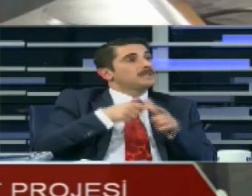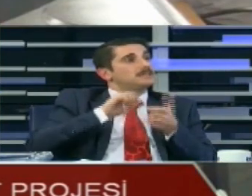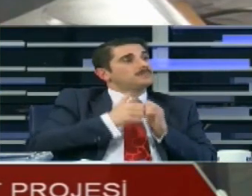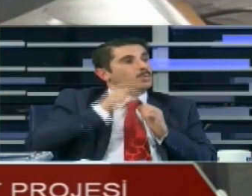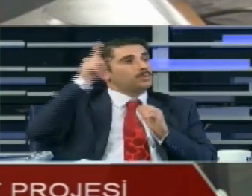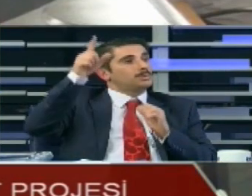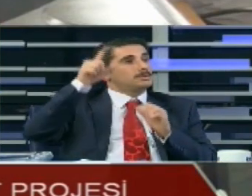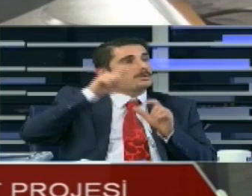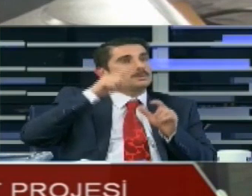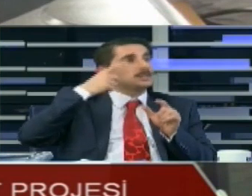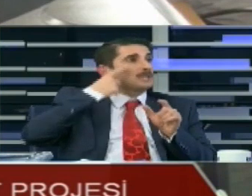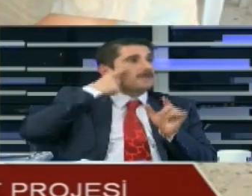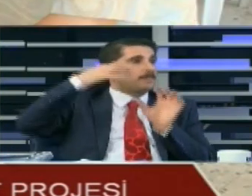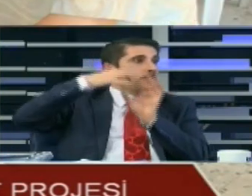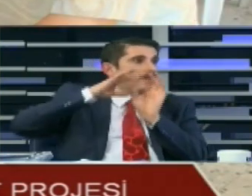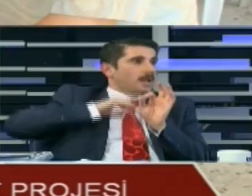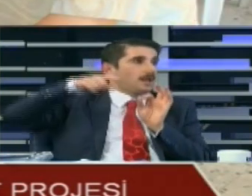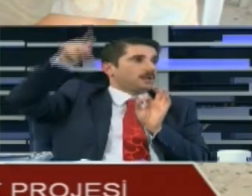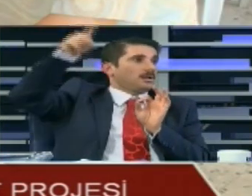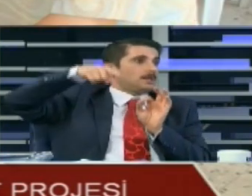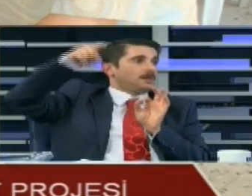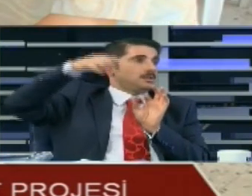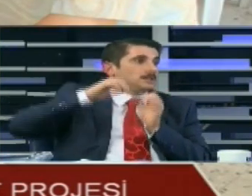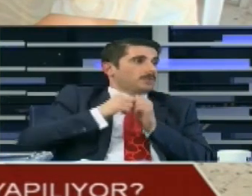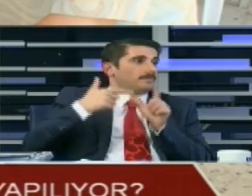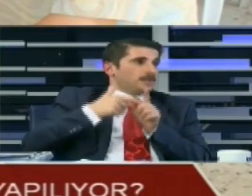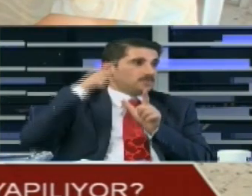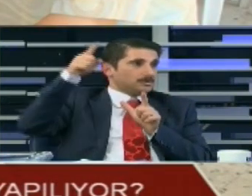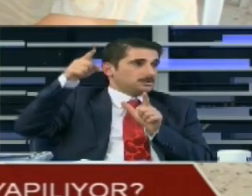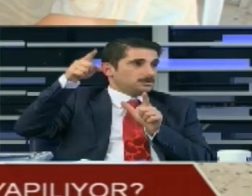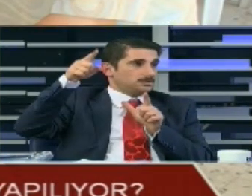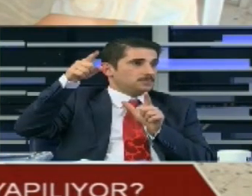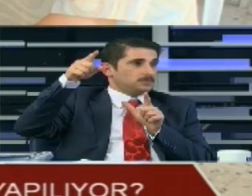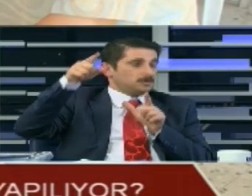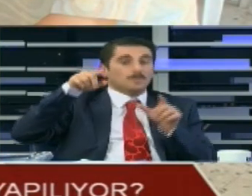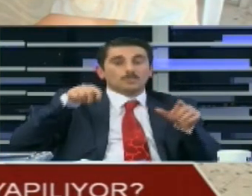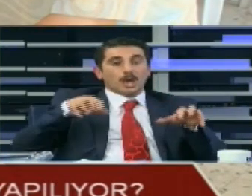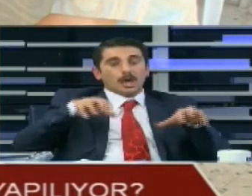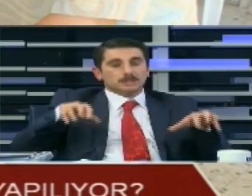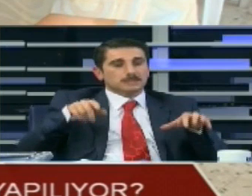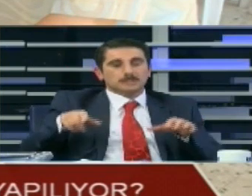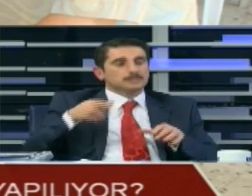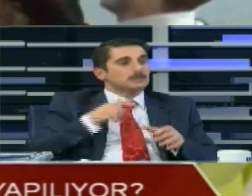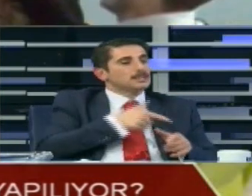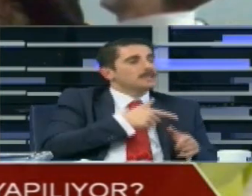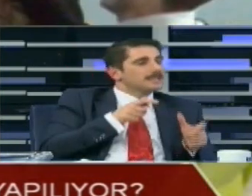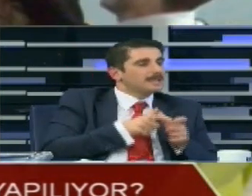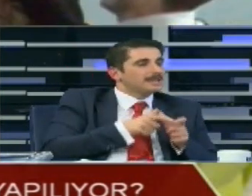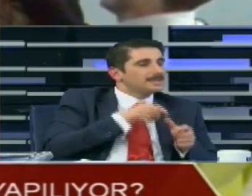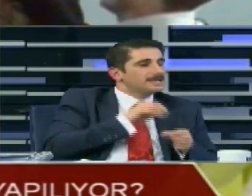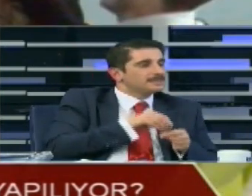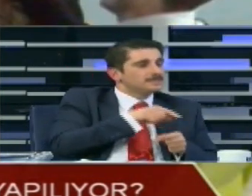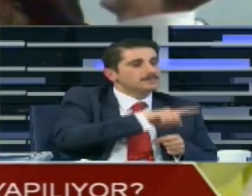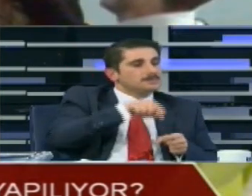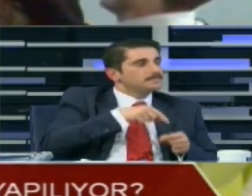Bunun 7 tanesi kamusallaştırılmış dernekler, yani devletle bağlantılı olan dernekler. Aynı zamanda federasyonumuz var,